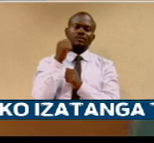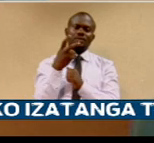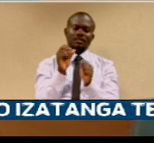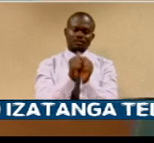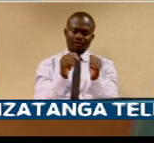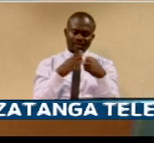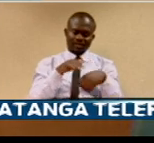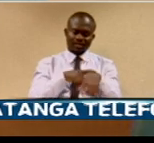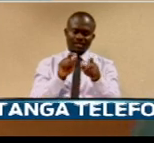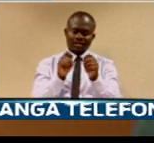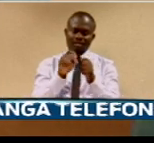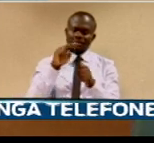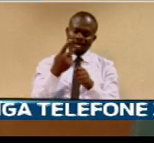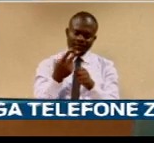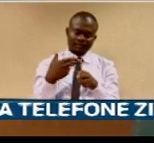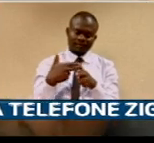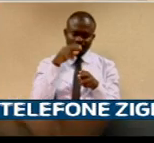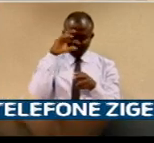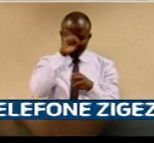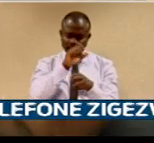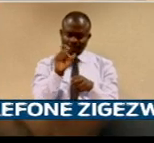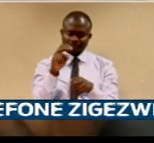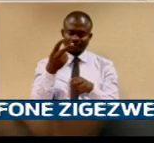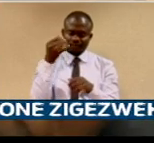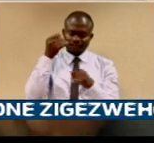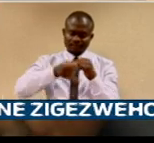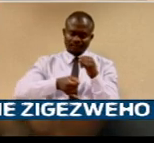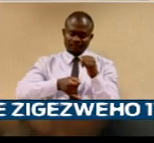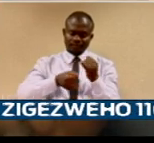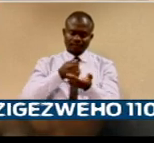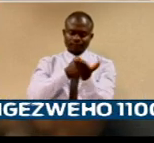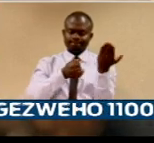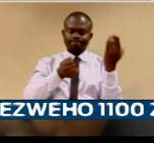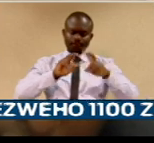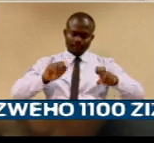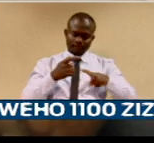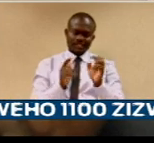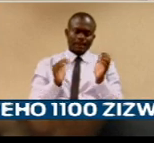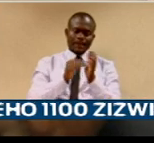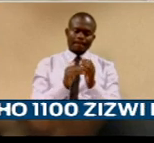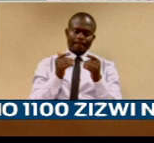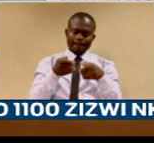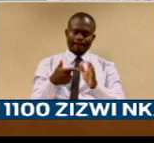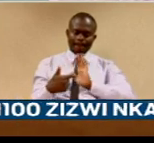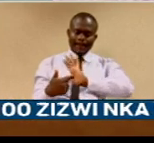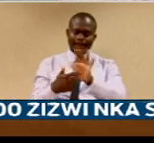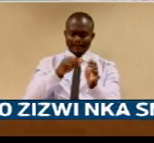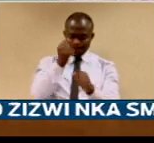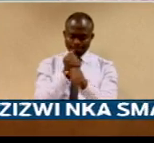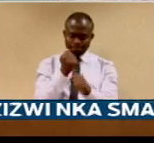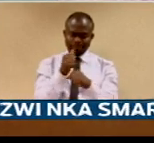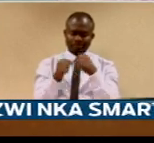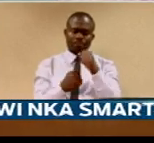3/2019 ubwo manda ya 2 ya Sena yari isigaje ibyumweru 2 ngo isoze. Ubu bushakashatsi kandi buje bukurikira ubundi bwakozwe